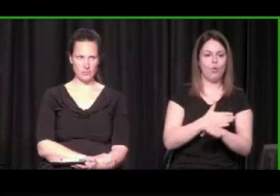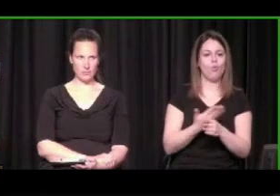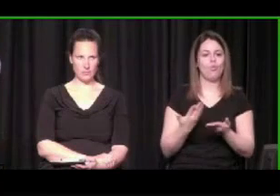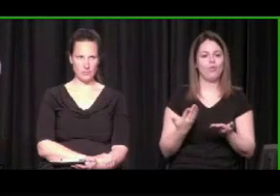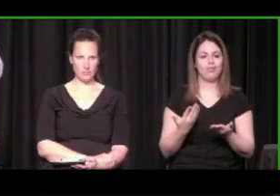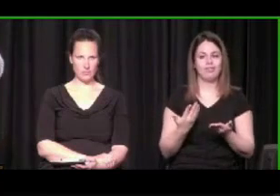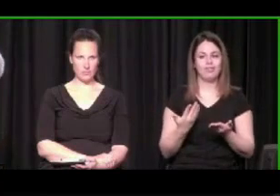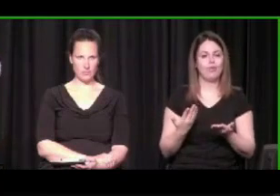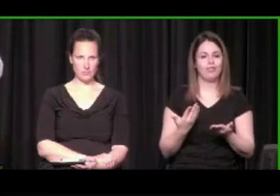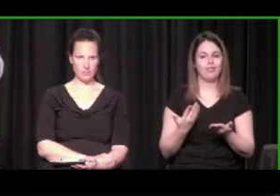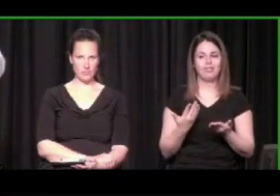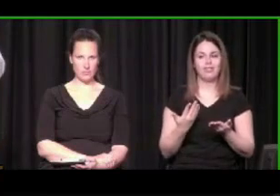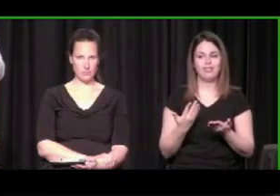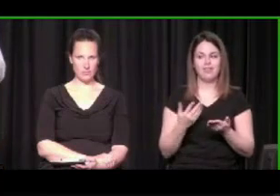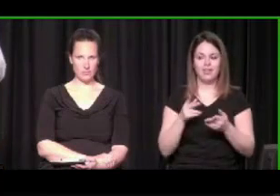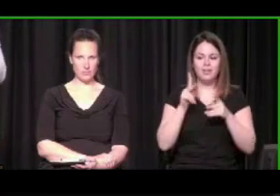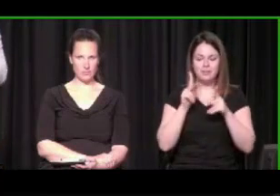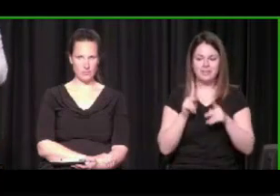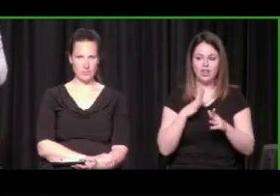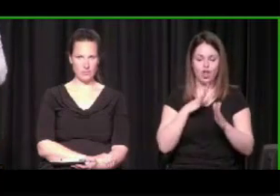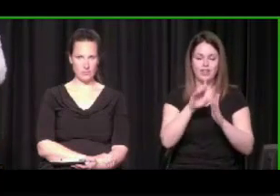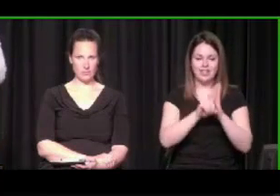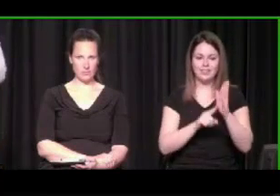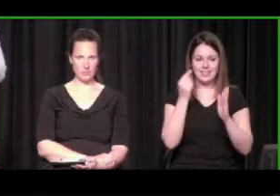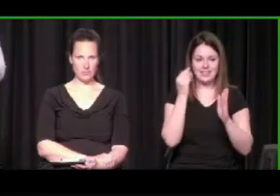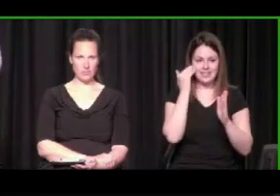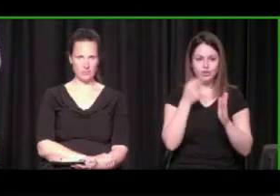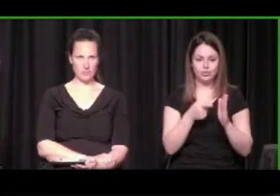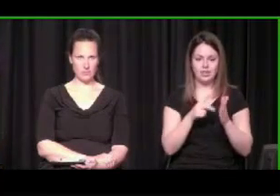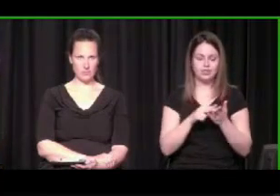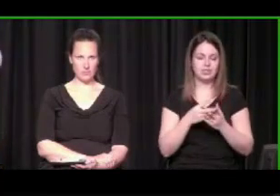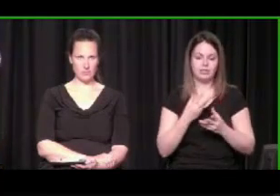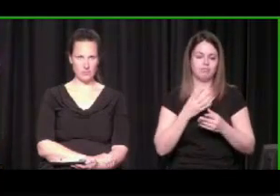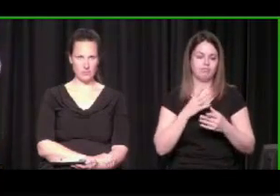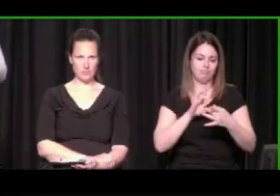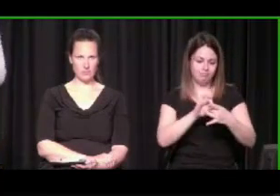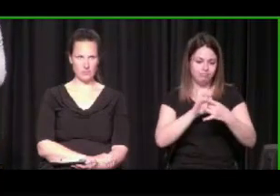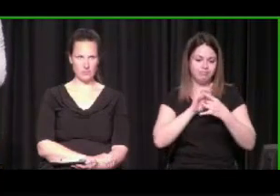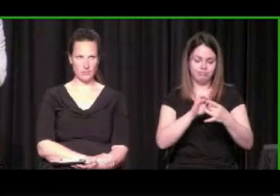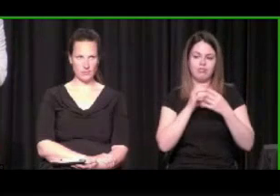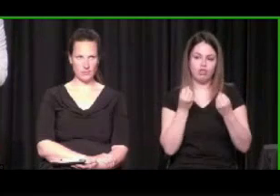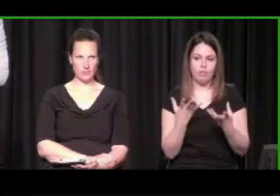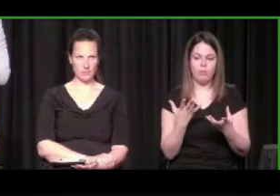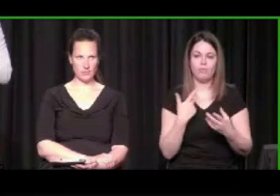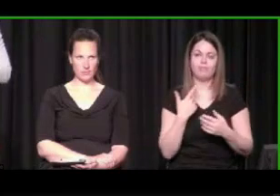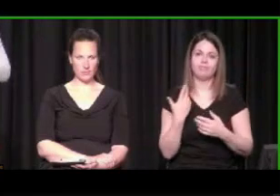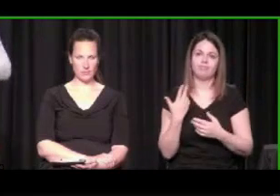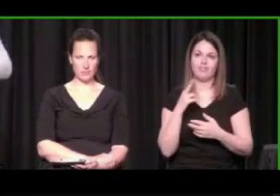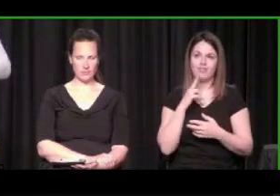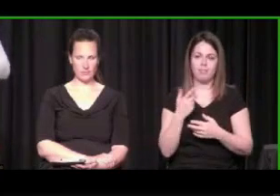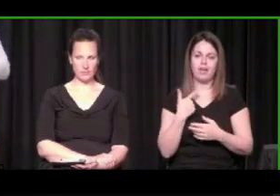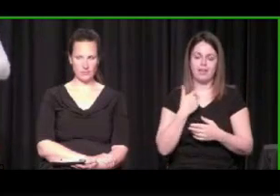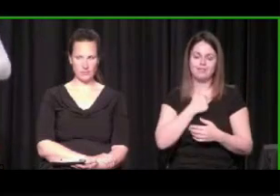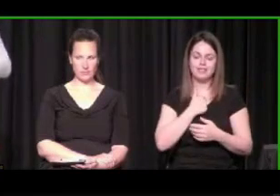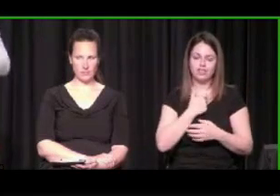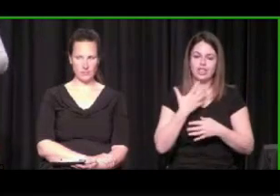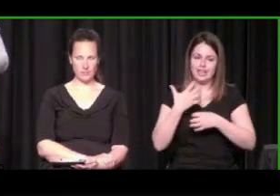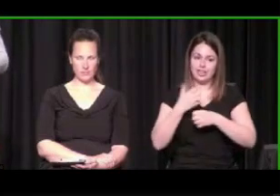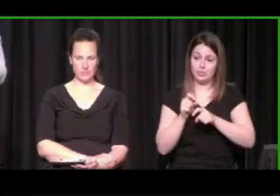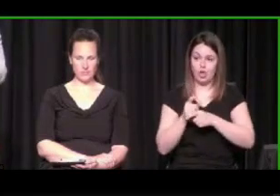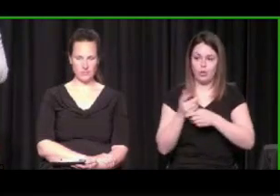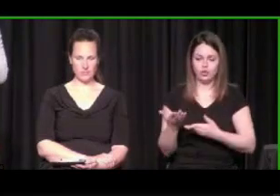mais sur le fait que la personne a une déficience intellectuelle. Autrement dit, je m'excuse de vous résumer ça de cette façon-ci,